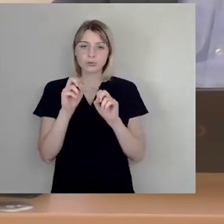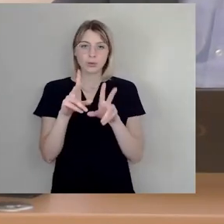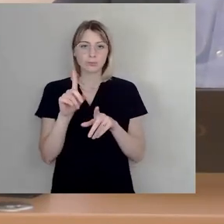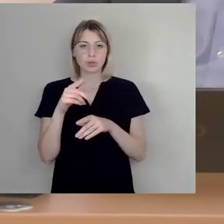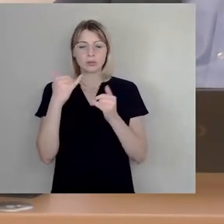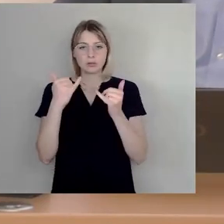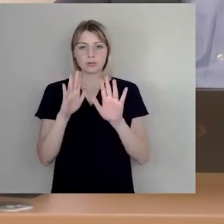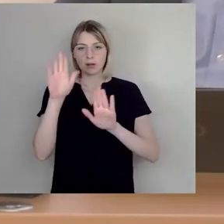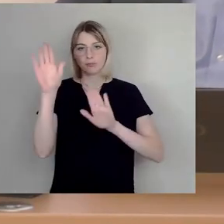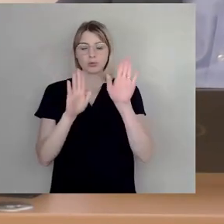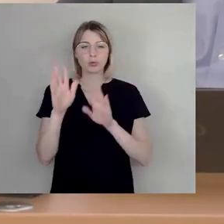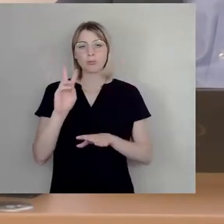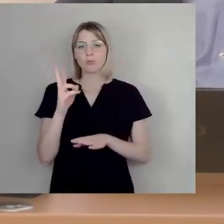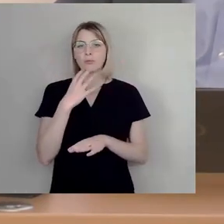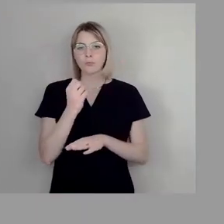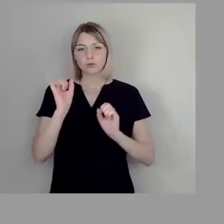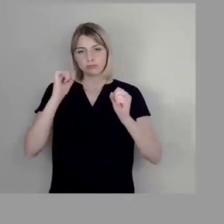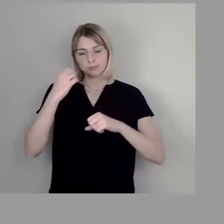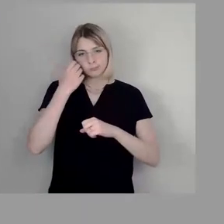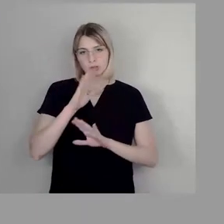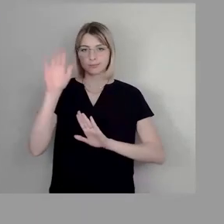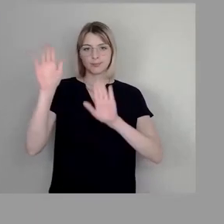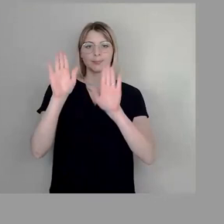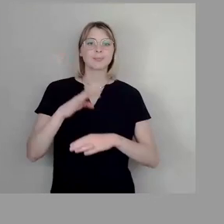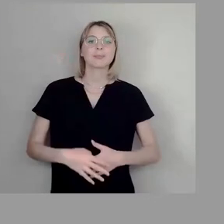zustimmen möchte, bitte ich jetzt um Stimmzeichen.